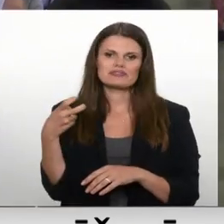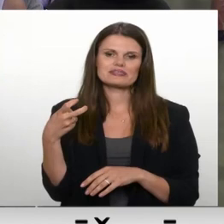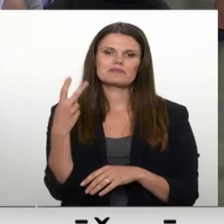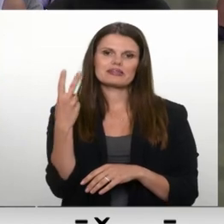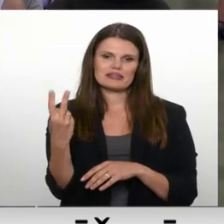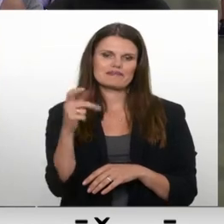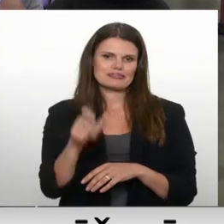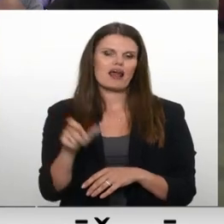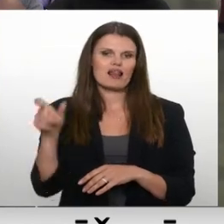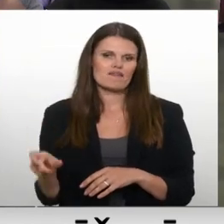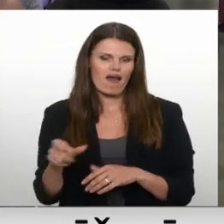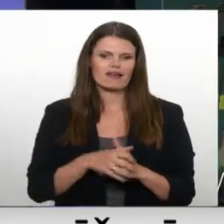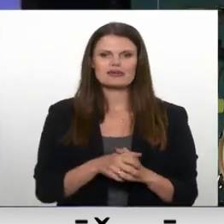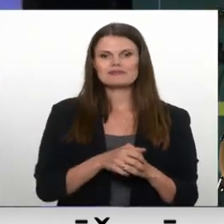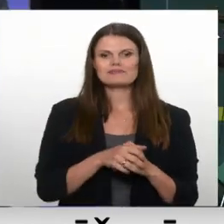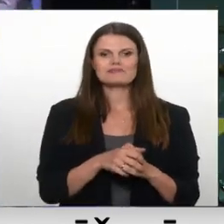1202 cilvēki.